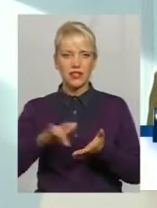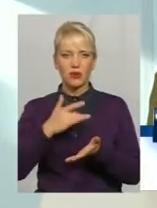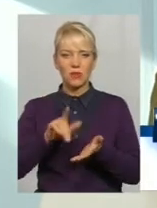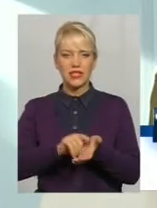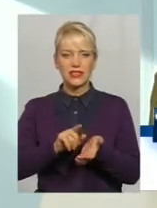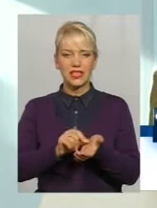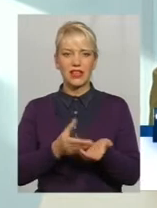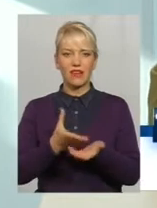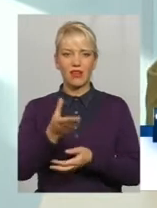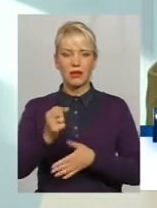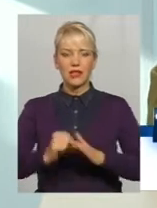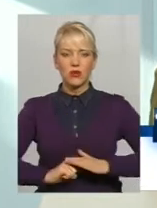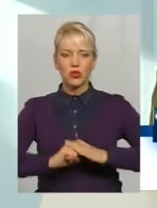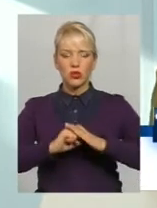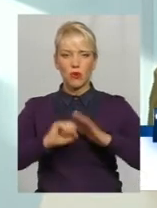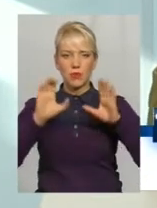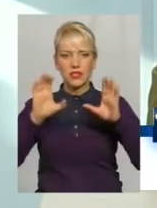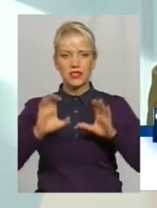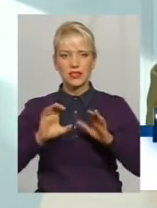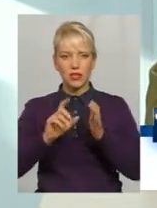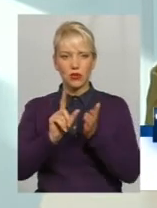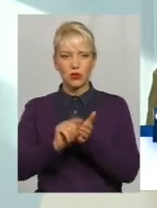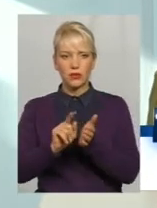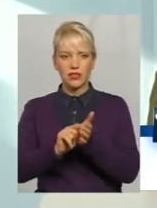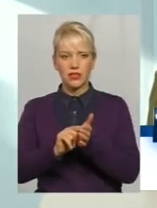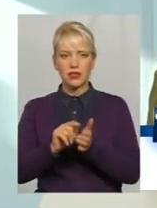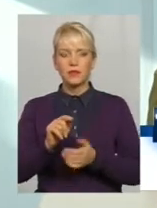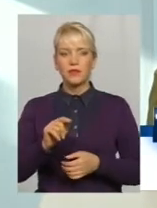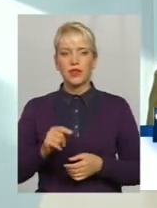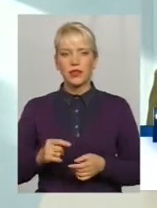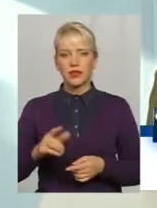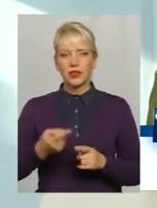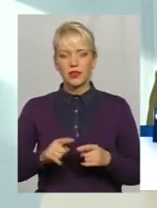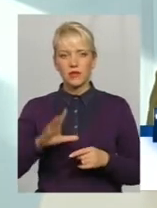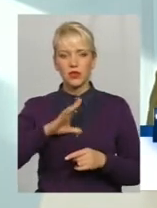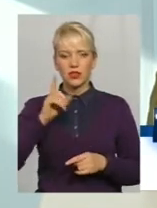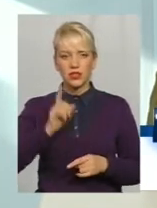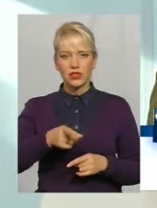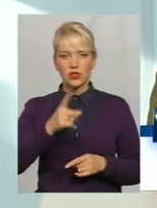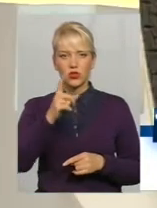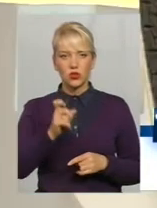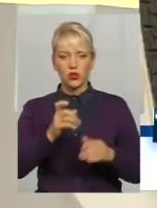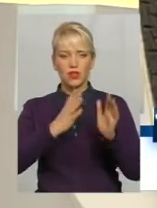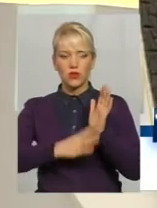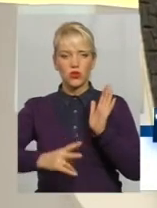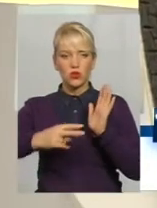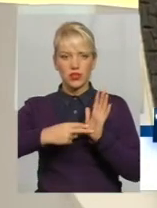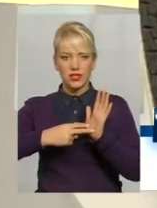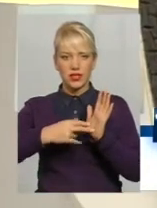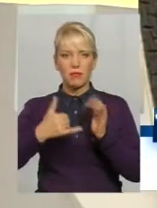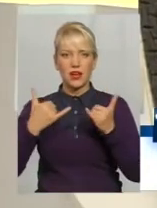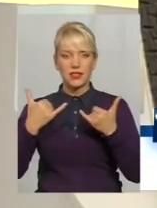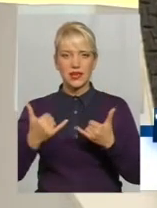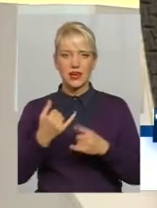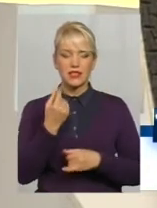виплат за основним пенсійним законом про загальнообов'язкове державне пенсійне страхування, була 1197. А з